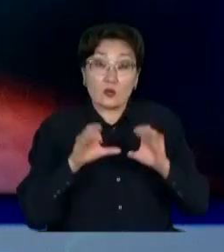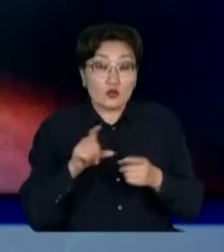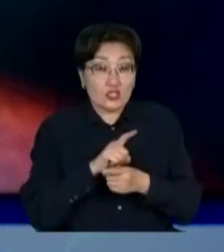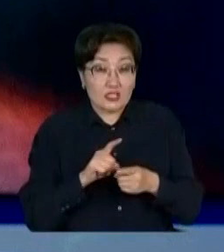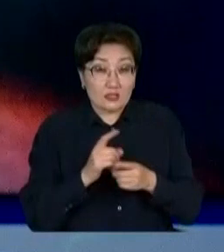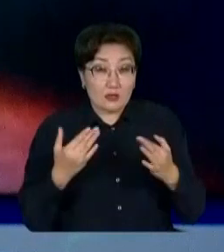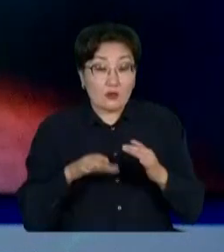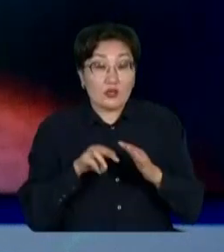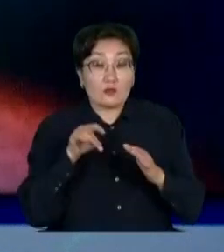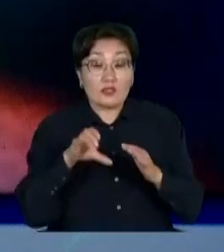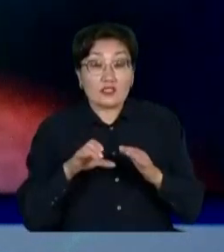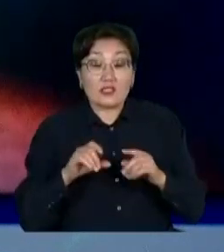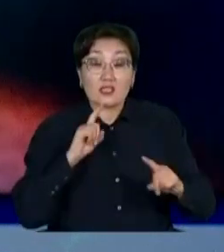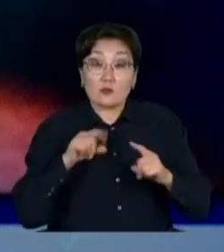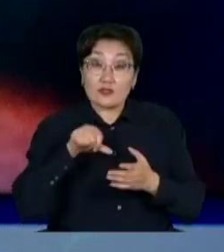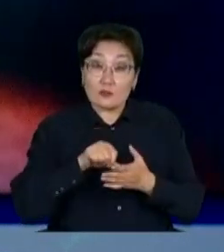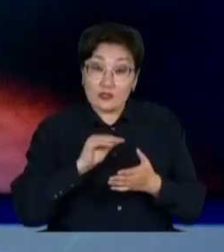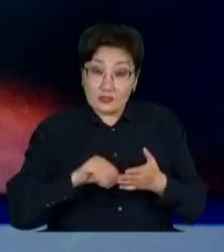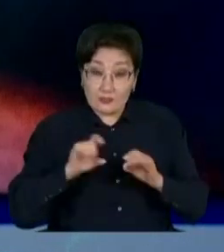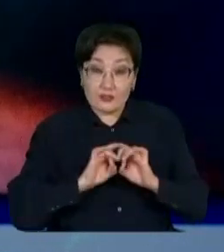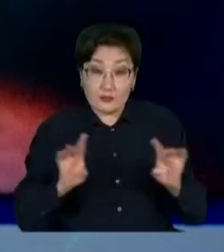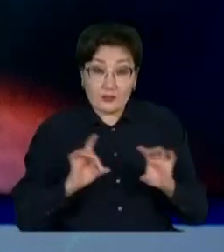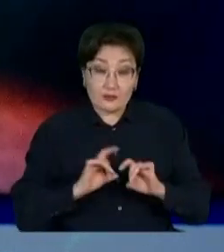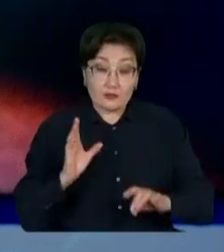қандай? Мәжіліс жиынына қатысып келген әріптесім айтады.